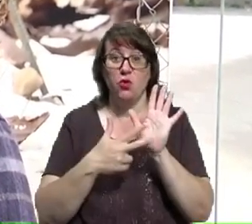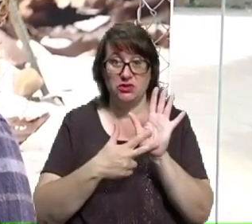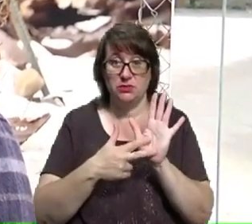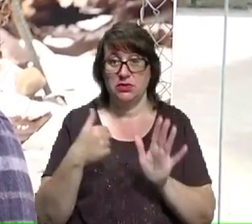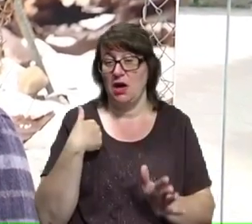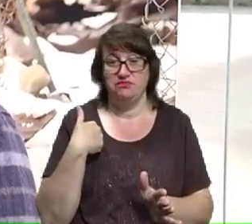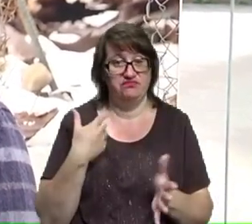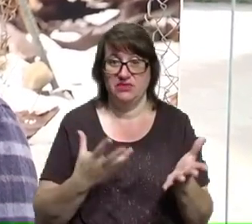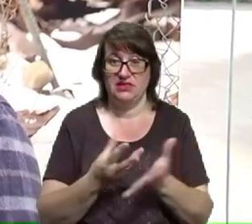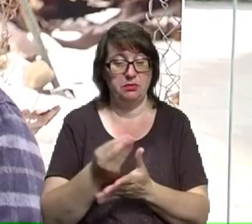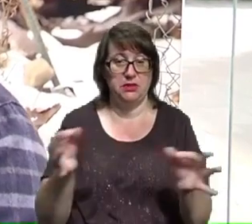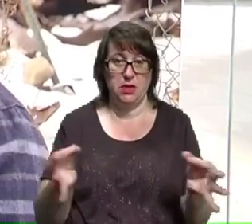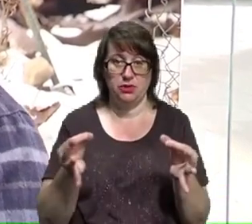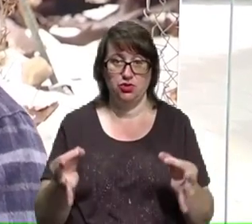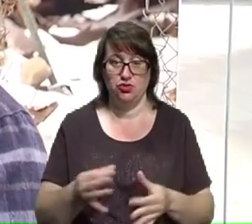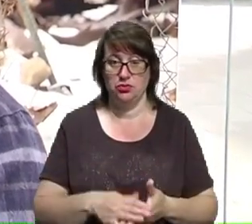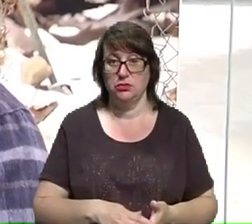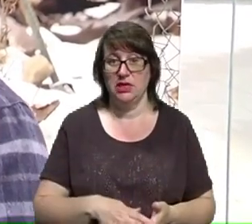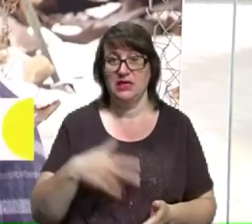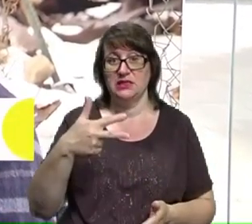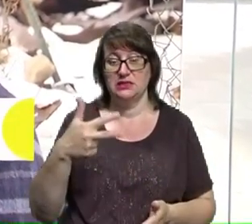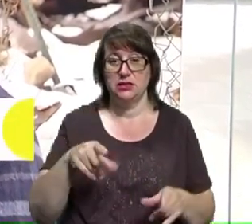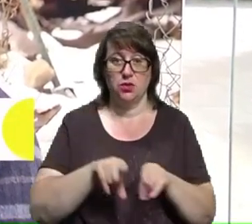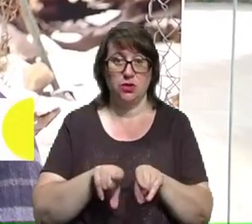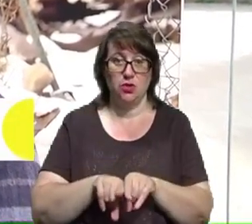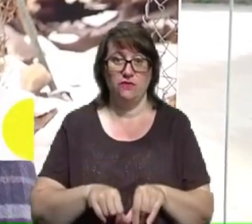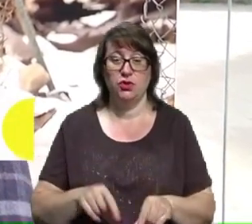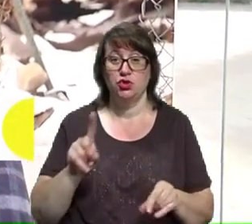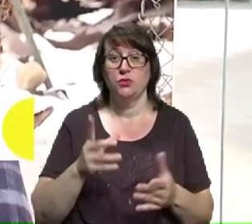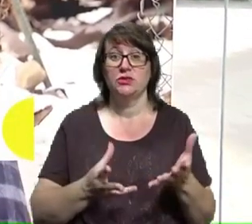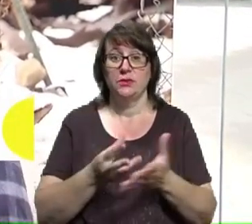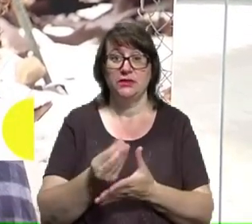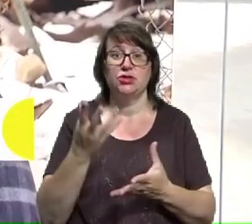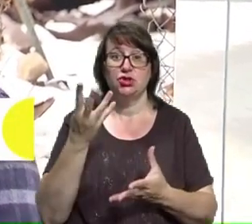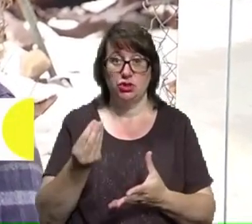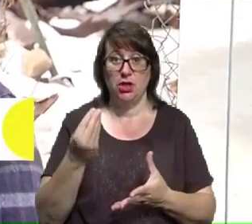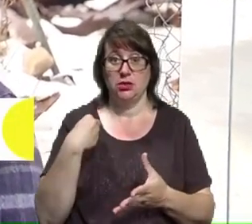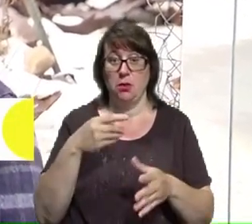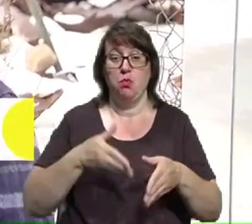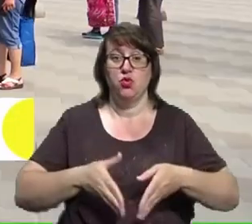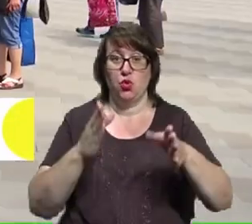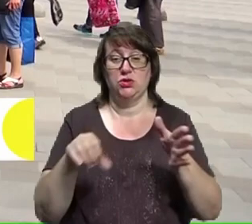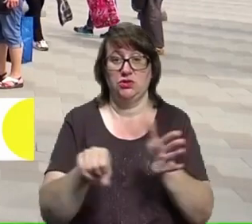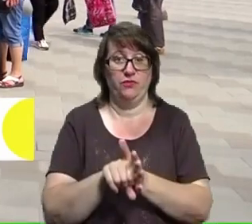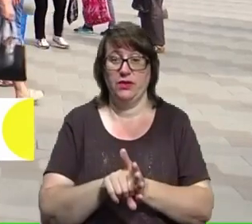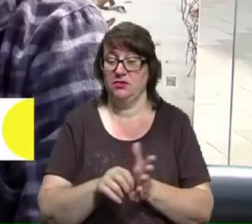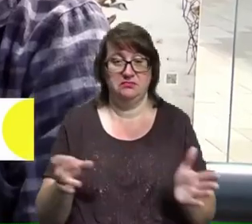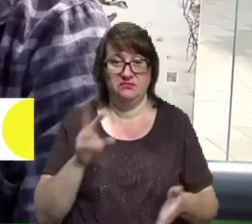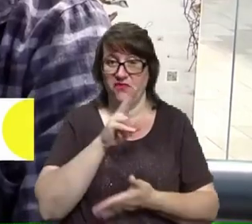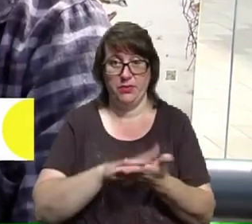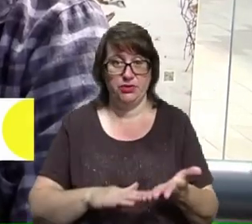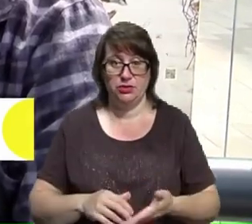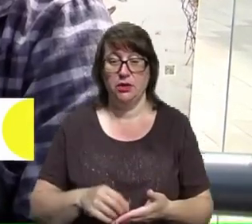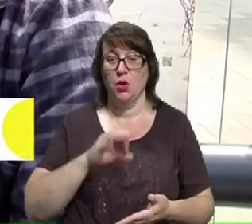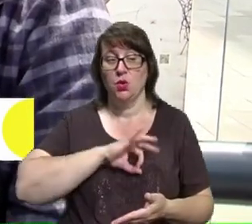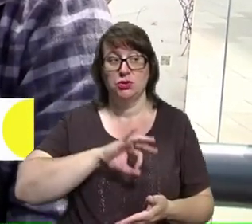не заплатила, і на тридцятки. Щоб заплатити, ще тебе вбили по дорозі, то ви мене вибачте. Користуємося